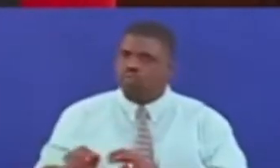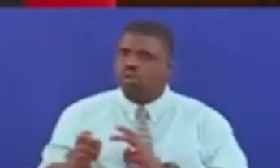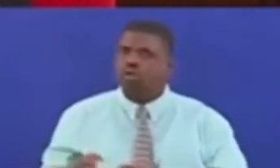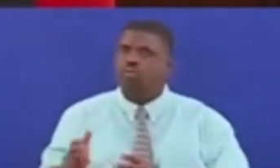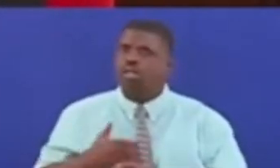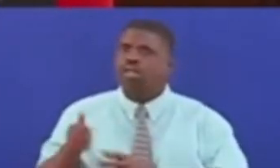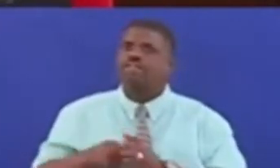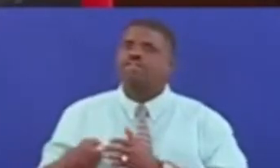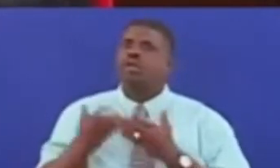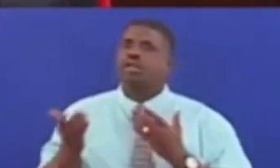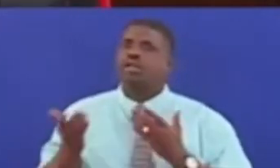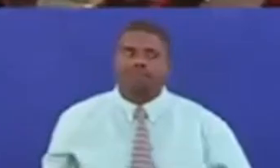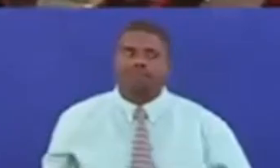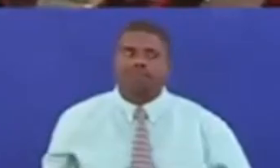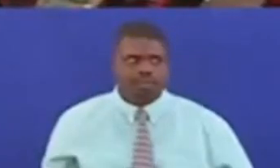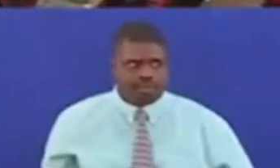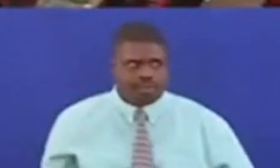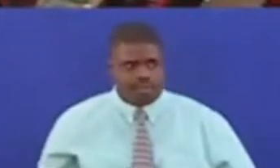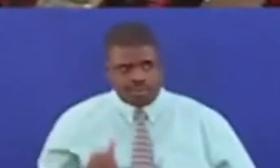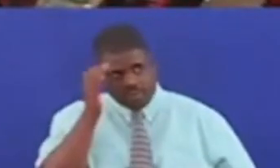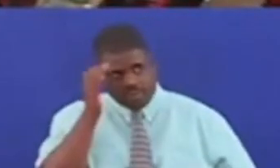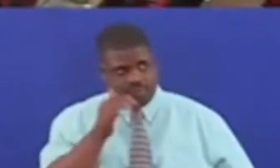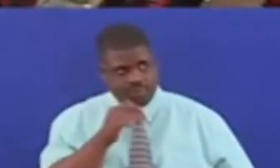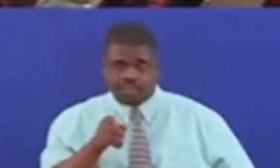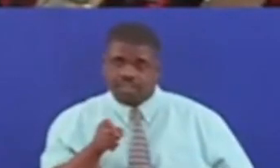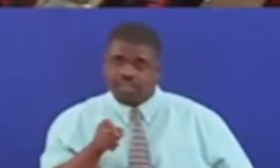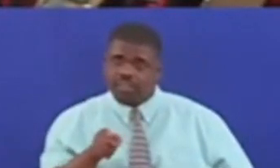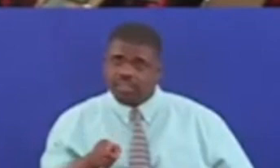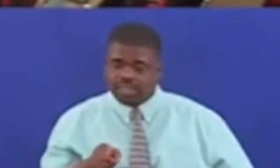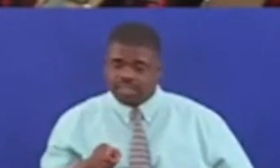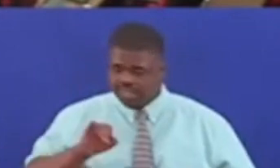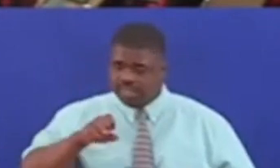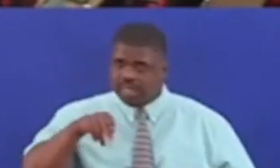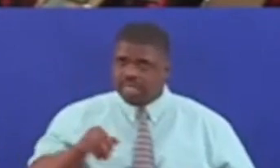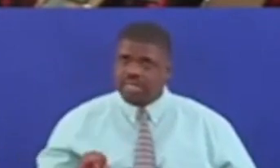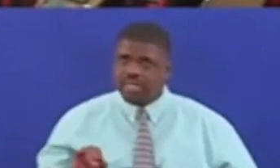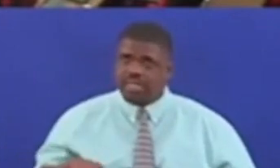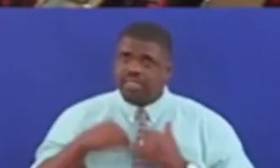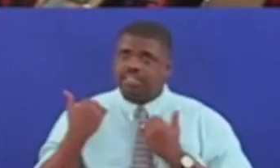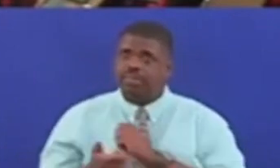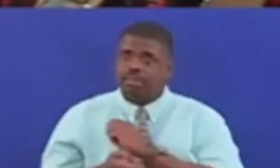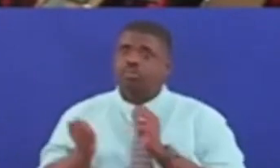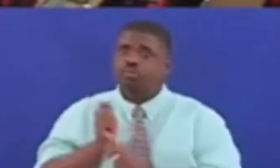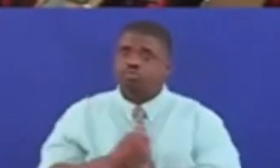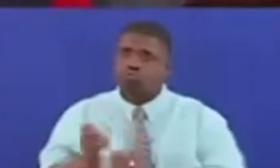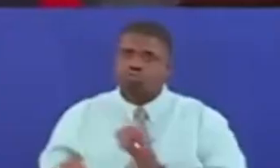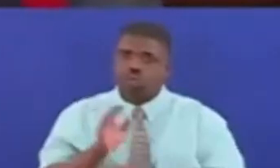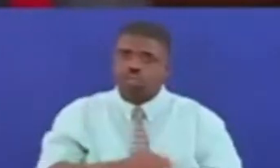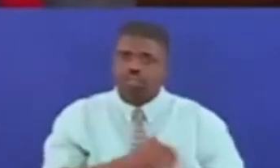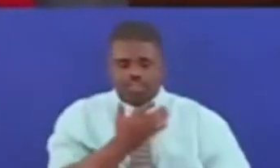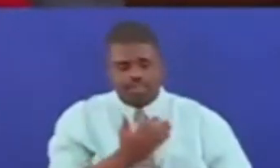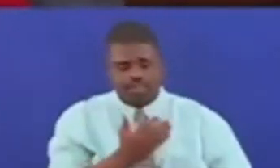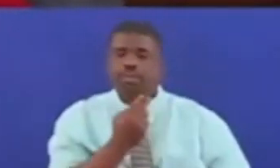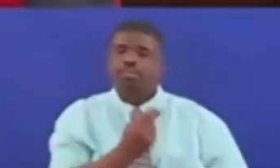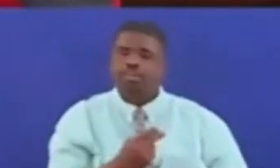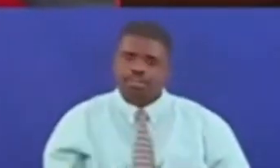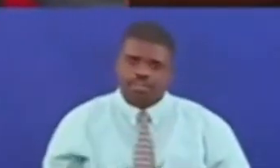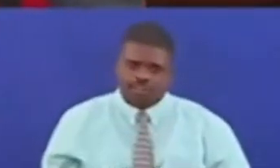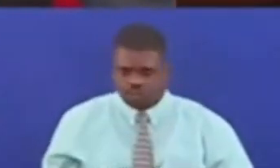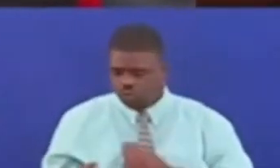viwanda? I think ilani yetu ya Chama cha Mapinduzi ukurasa wa 52 tuliweka